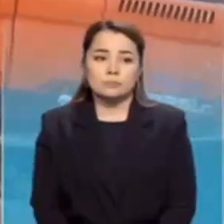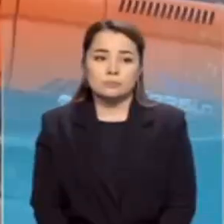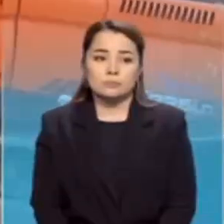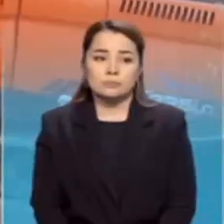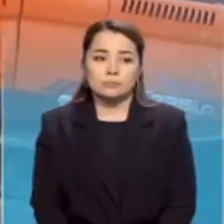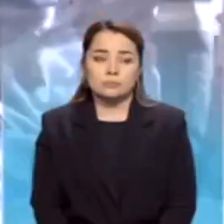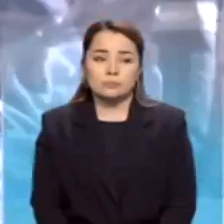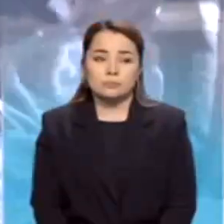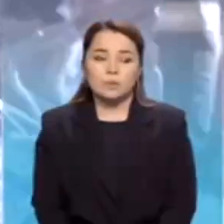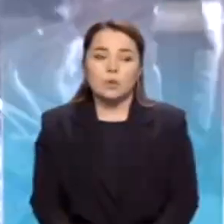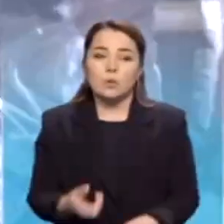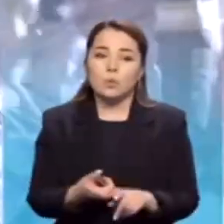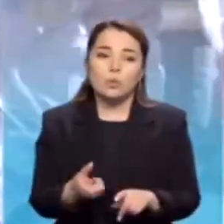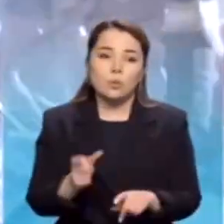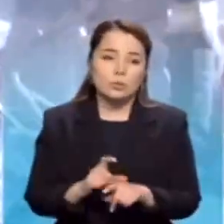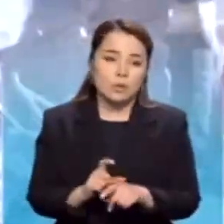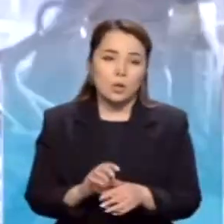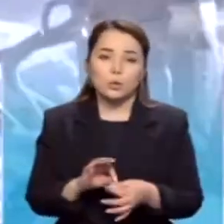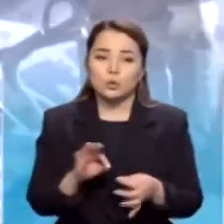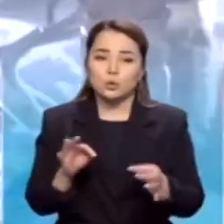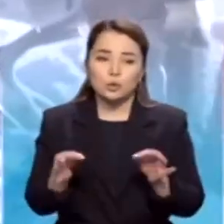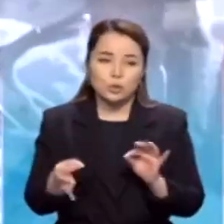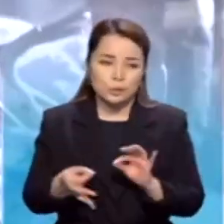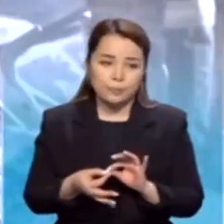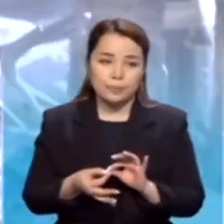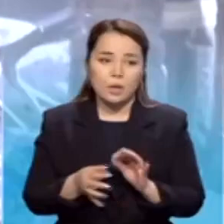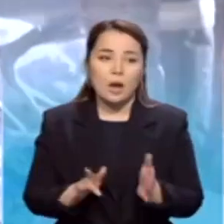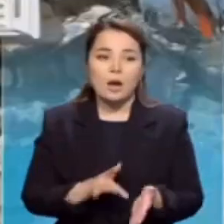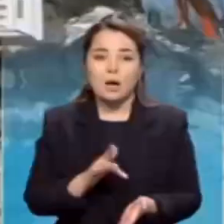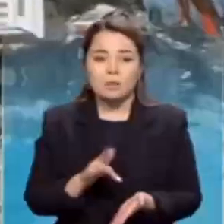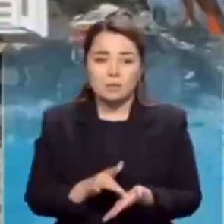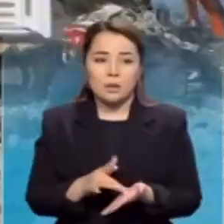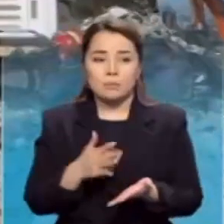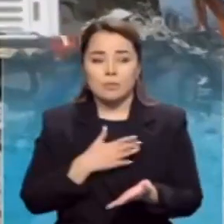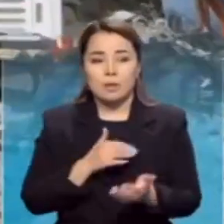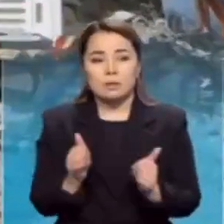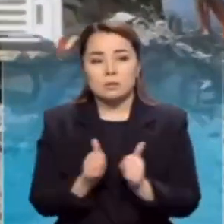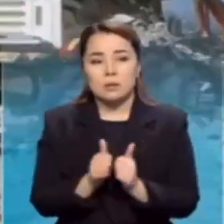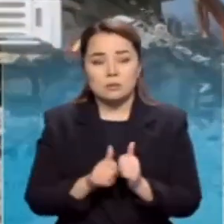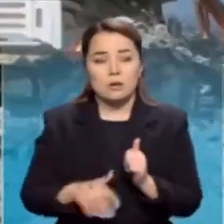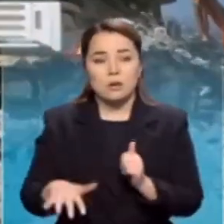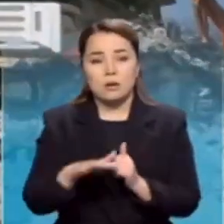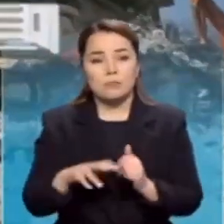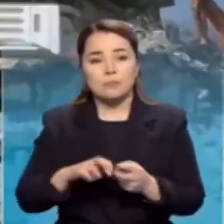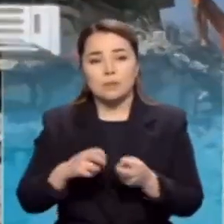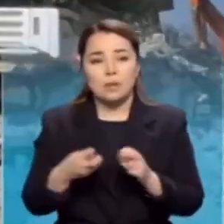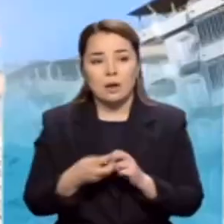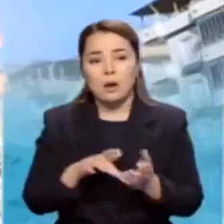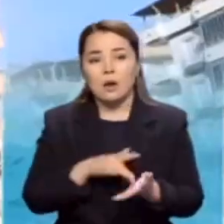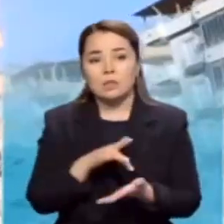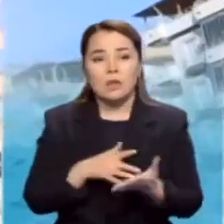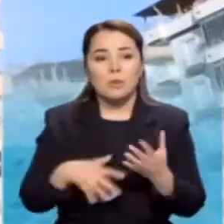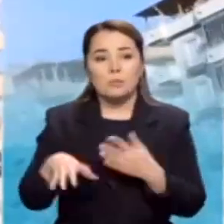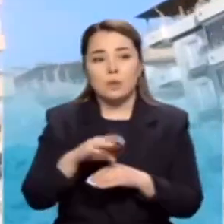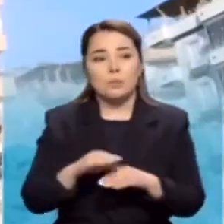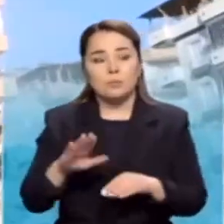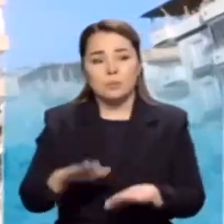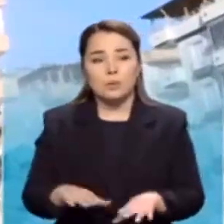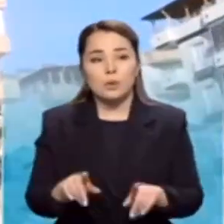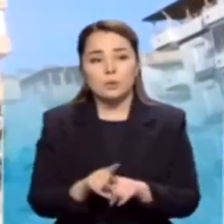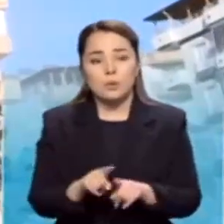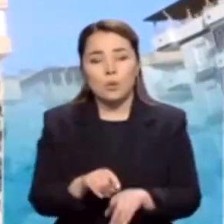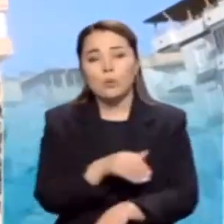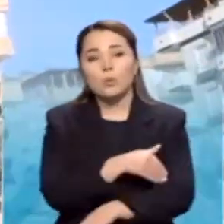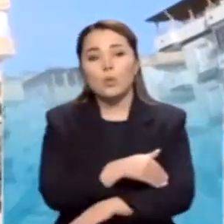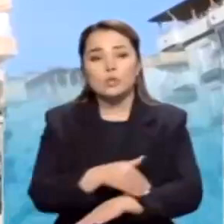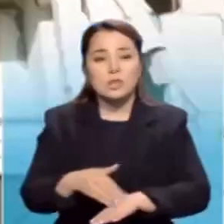Dal ahval öte kürdeli. Kalanın, mine menin tuusırkımda ahval. Kalanın bükül ön boyunda. Köşenin ön